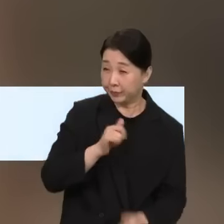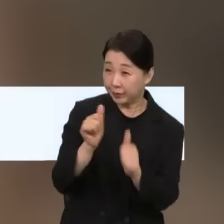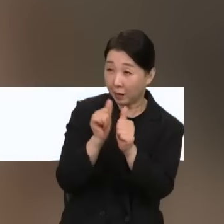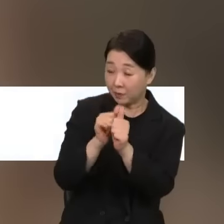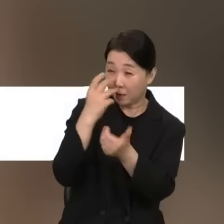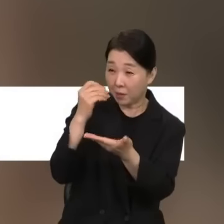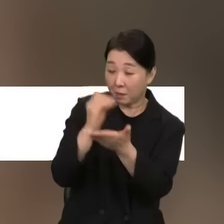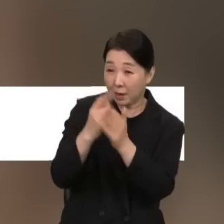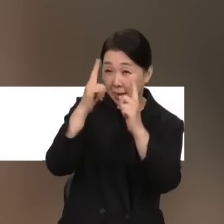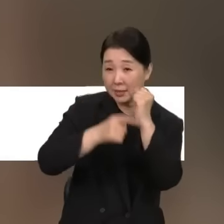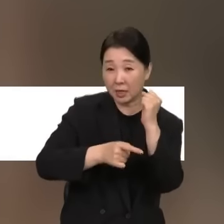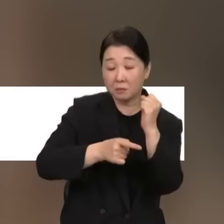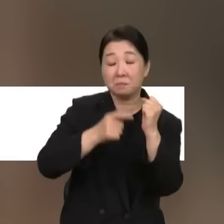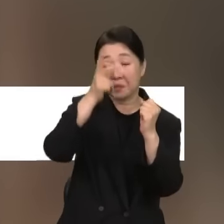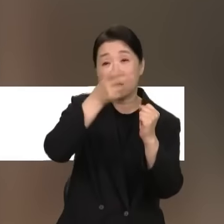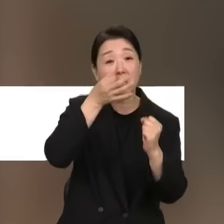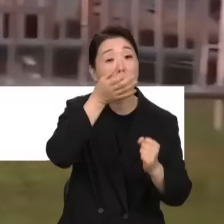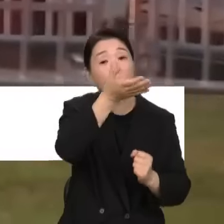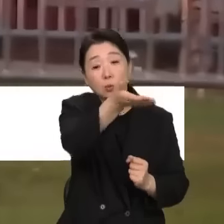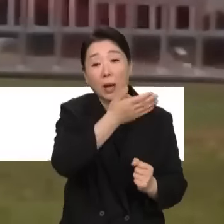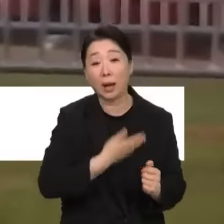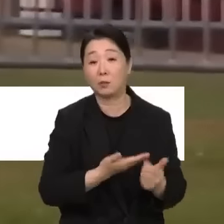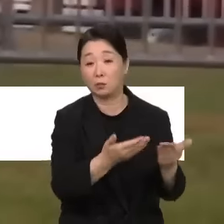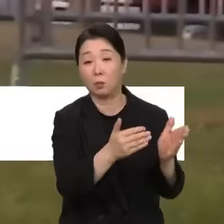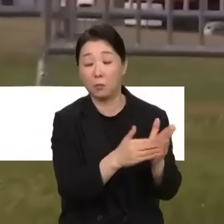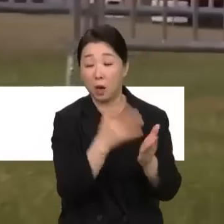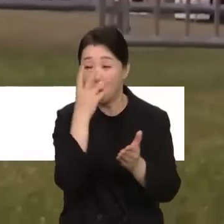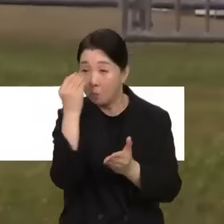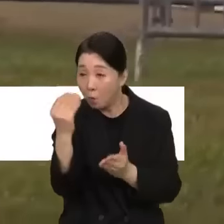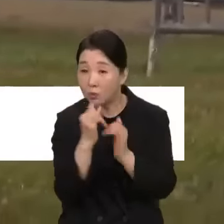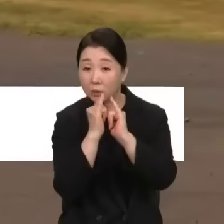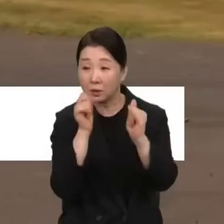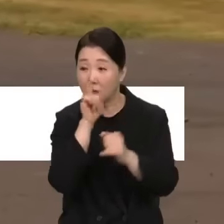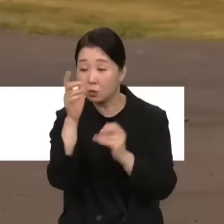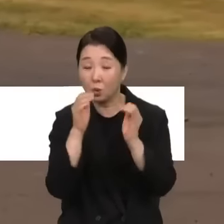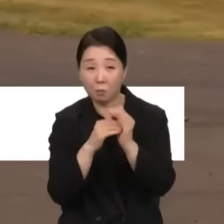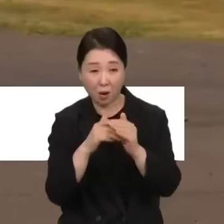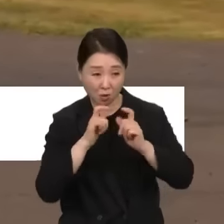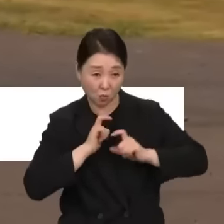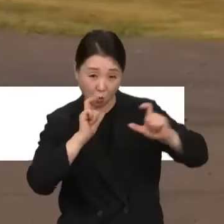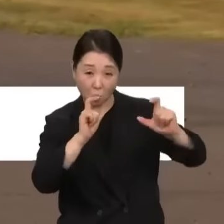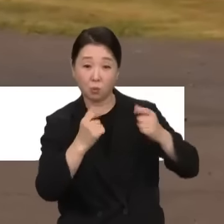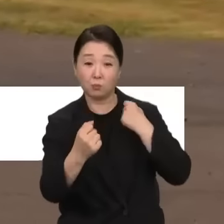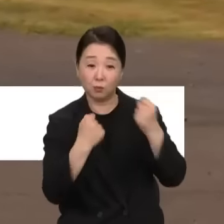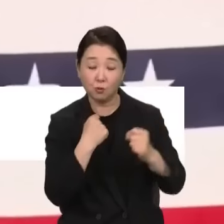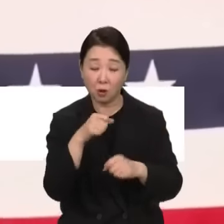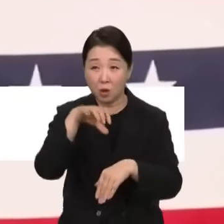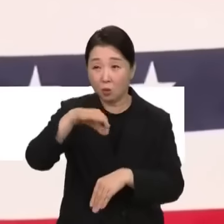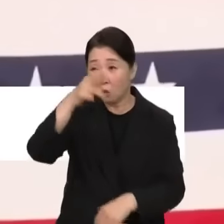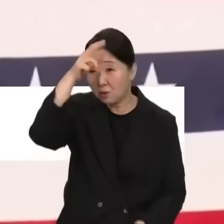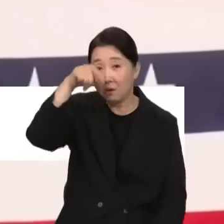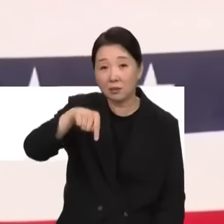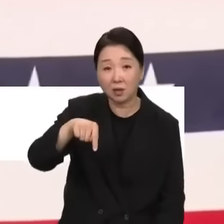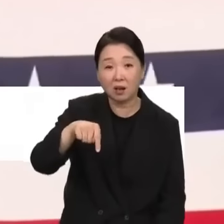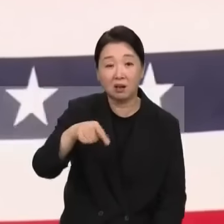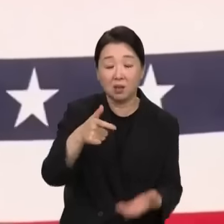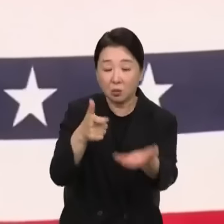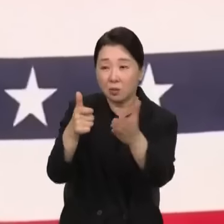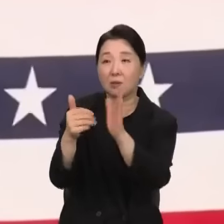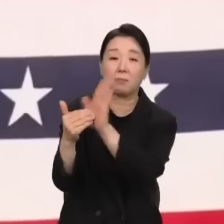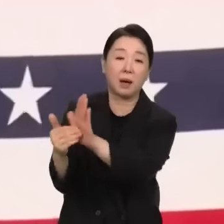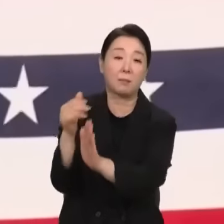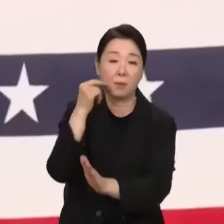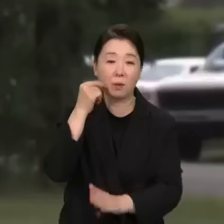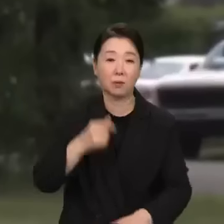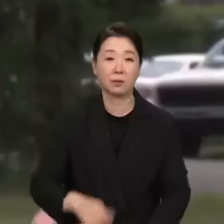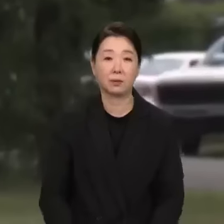찍어 경찰에 알렸다는 겁니다. 목격자들의 신고와 경고에도 불구하고 현장에 있던 경찰은 총격범을 막지